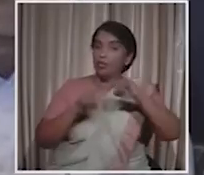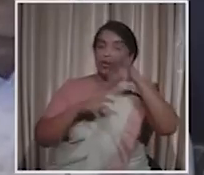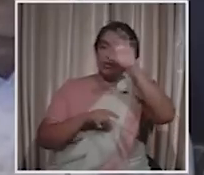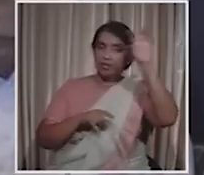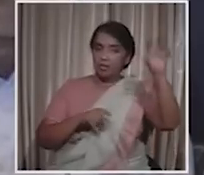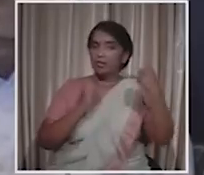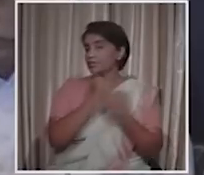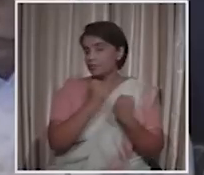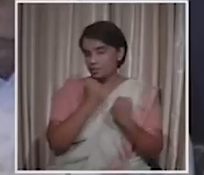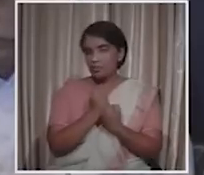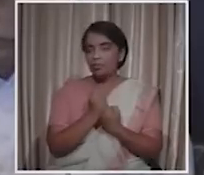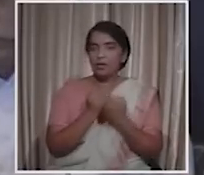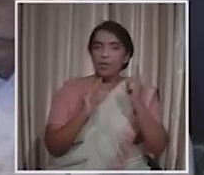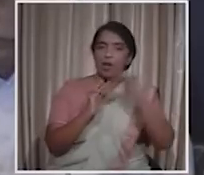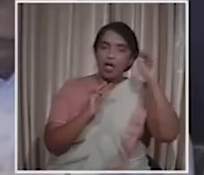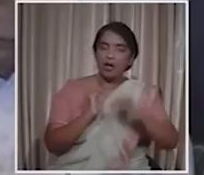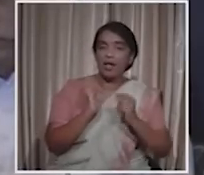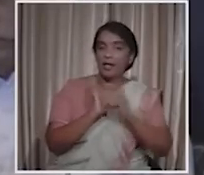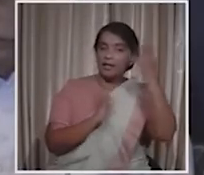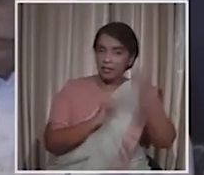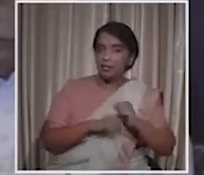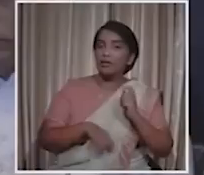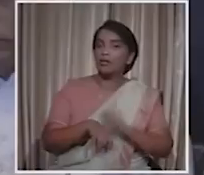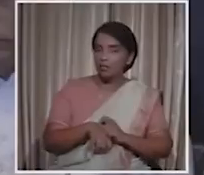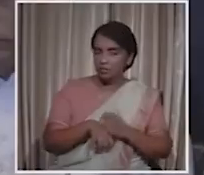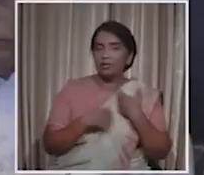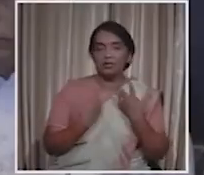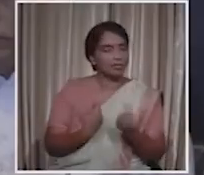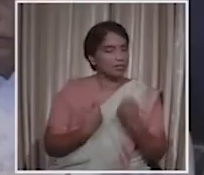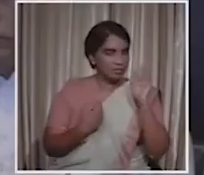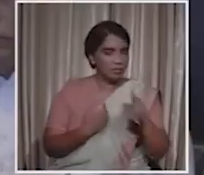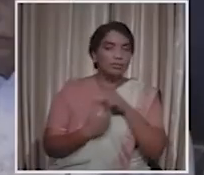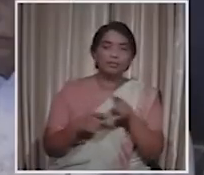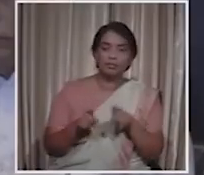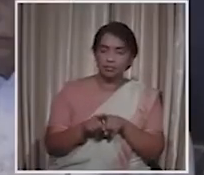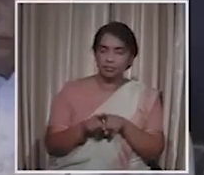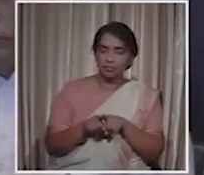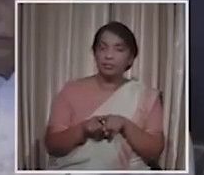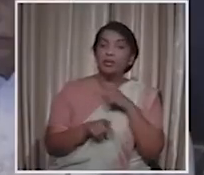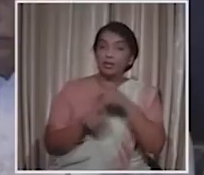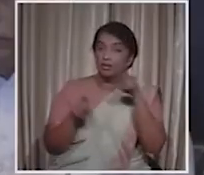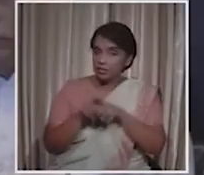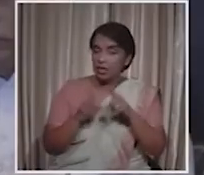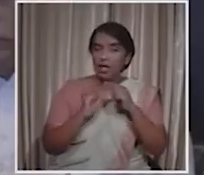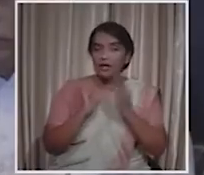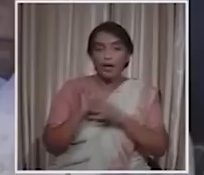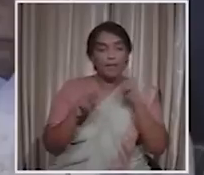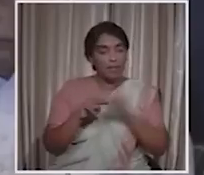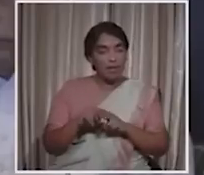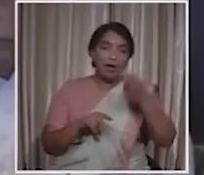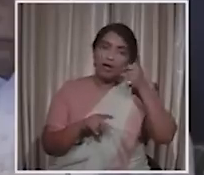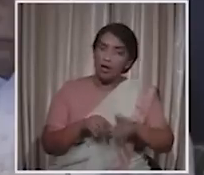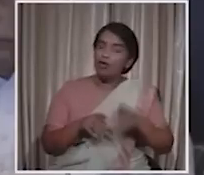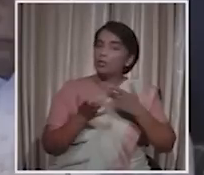රටවලින් ආධාර සහ අඩුපොලි ණය ලබා ගැනීමේ අවස්ථාව අපිට ලැබෙනවා. ඒ සමගම IMF